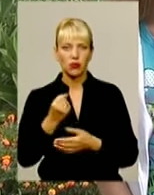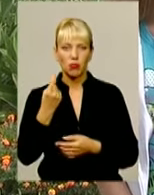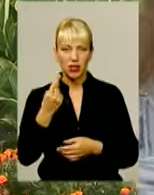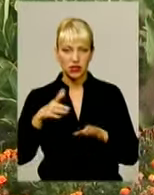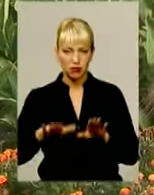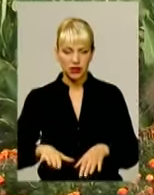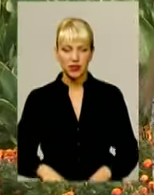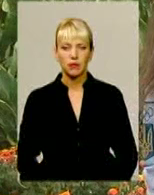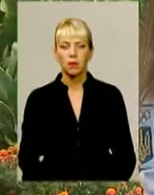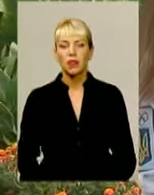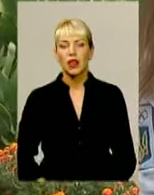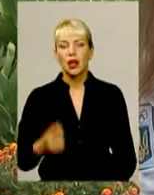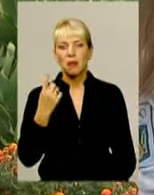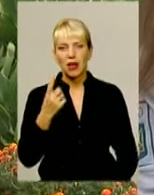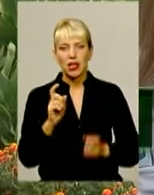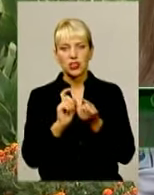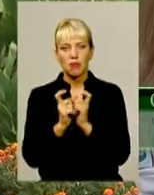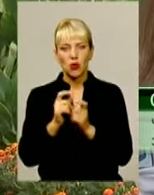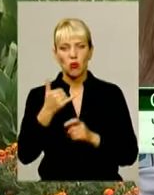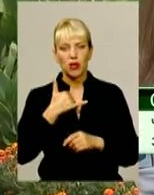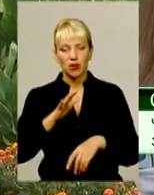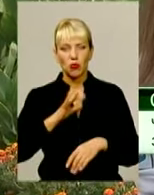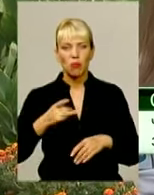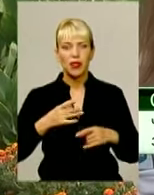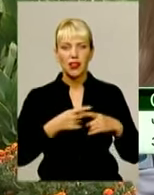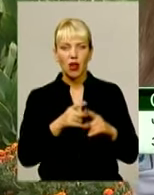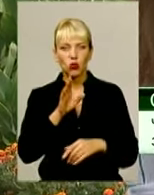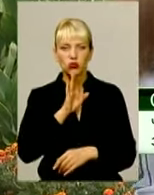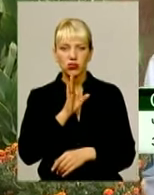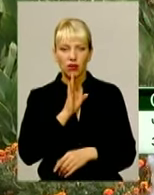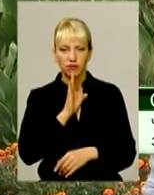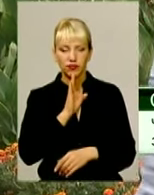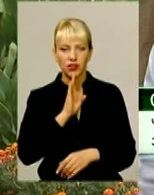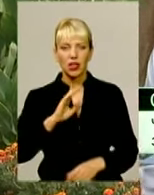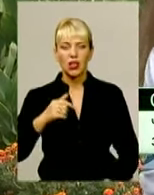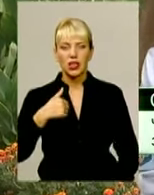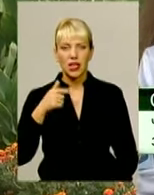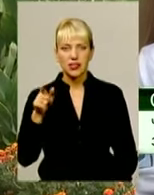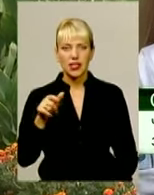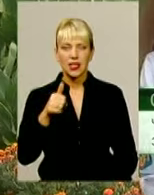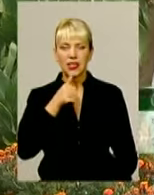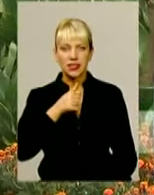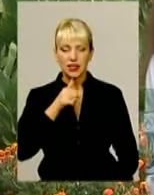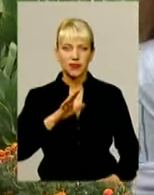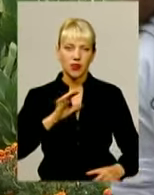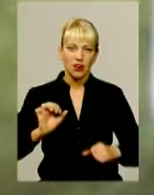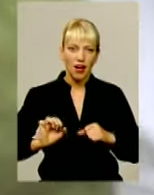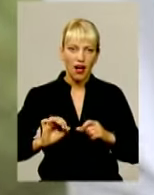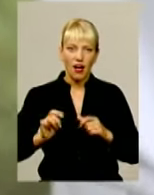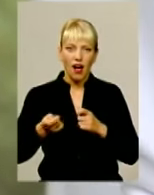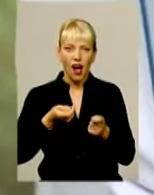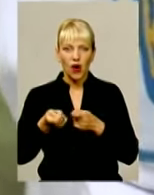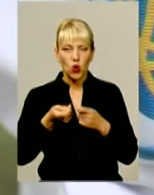поєдинки. Перший бій у мене був з Білорусської, я з нею хоталася більш акуратно роботити.